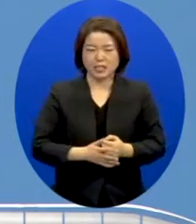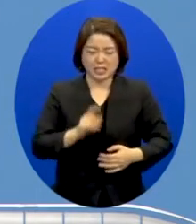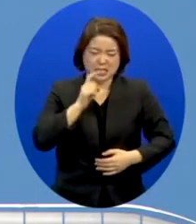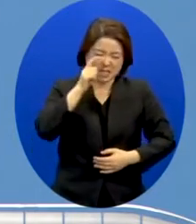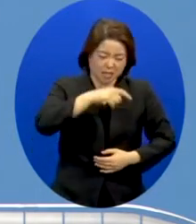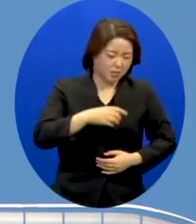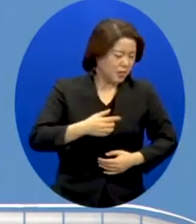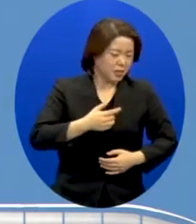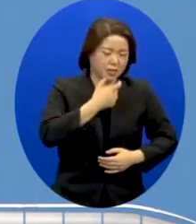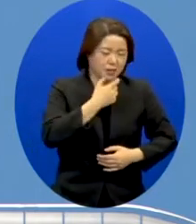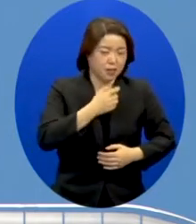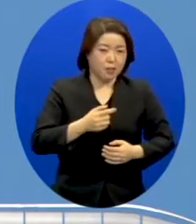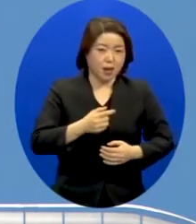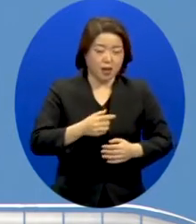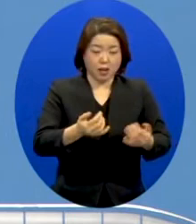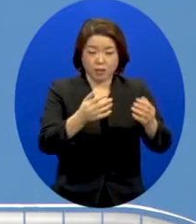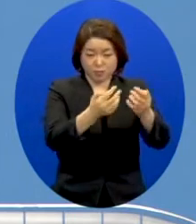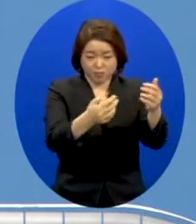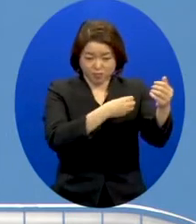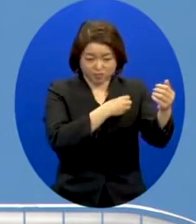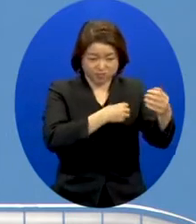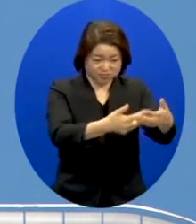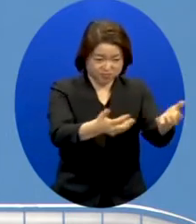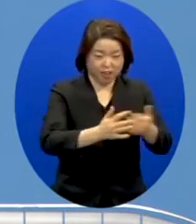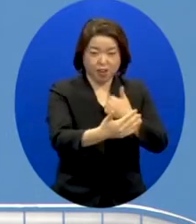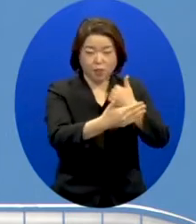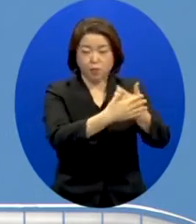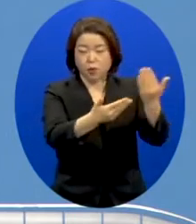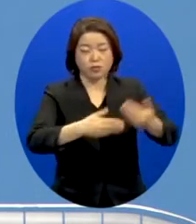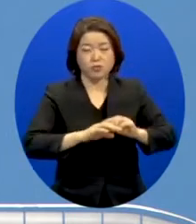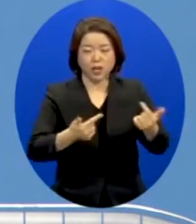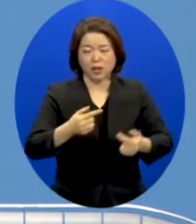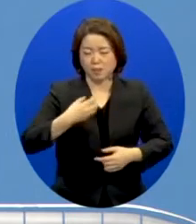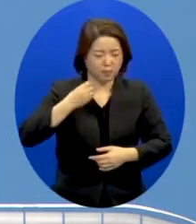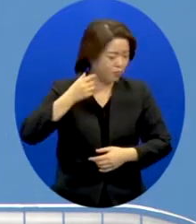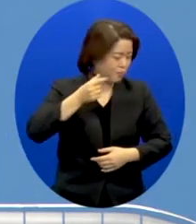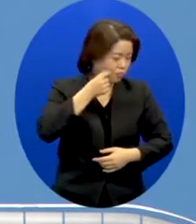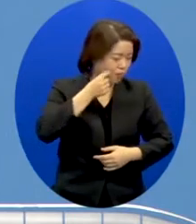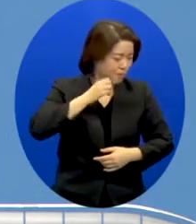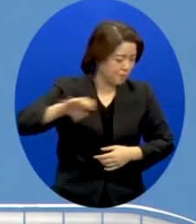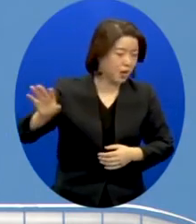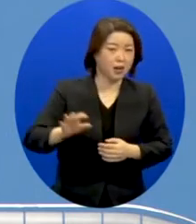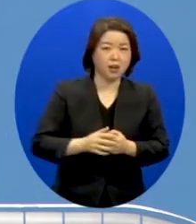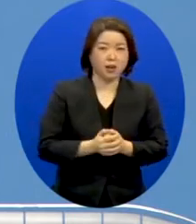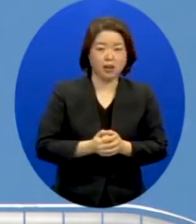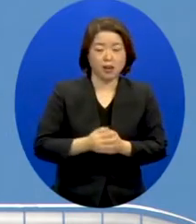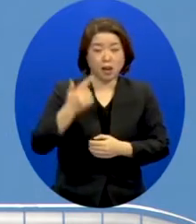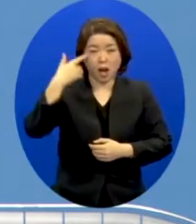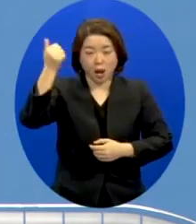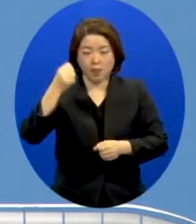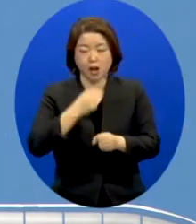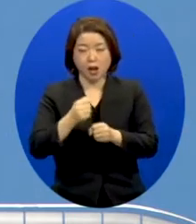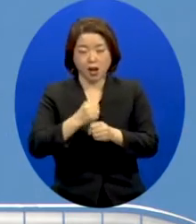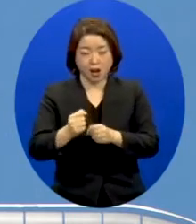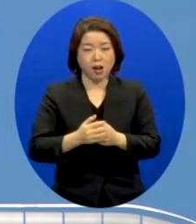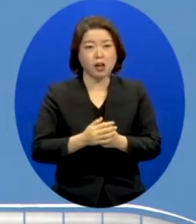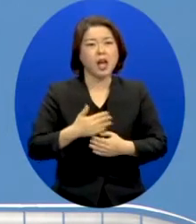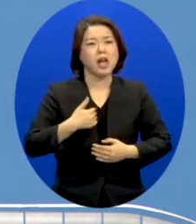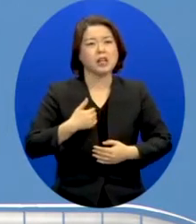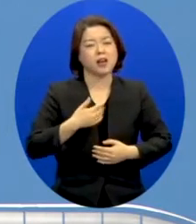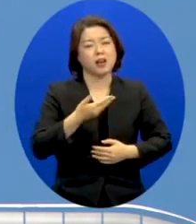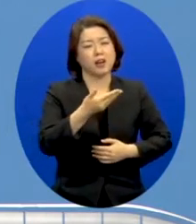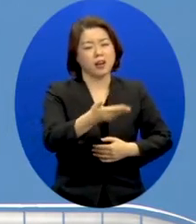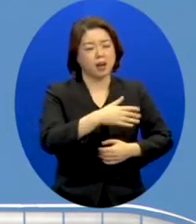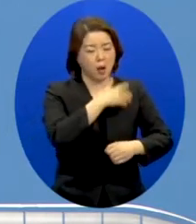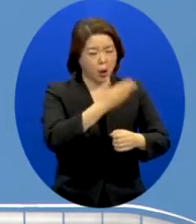협조를 안 해 주고 그래서 못 해 먹겠다 는 거예요 그때 목사님이 하던 안감 하셔서 제가 권사님을